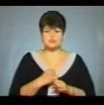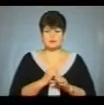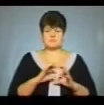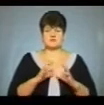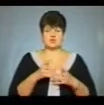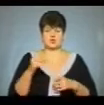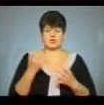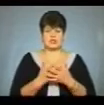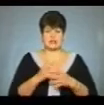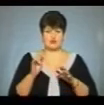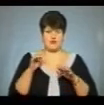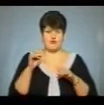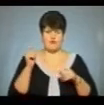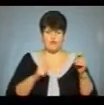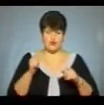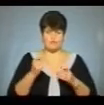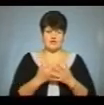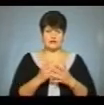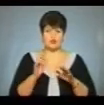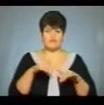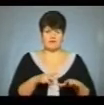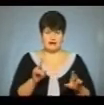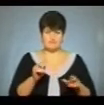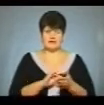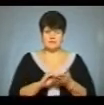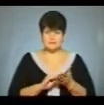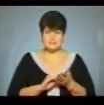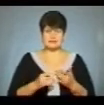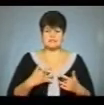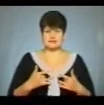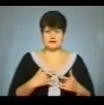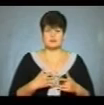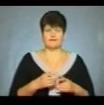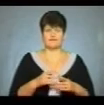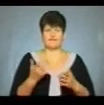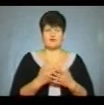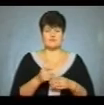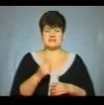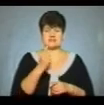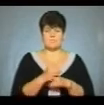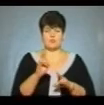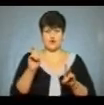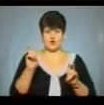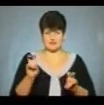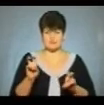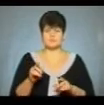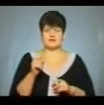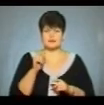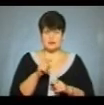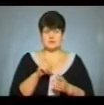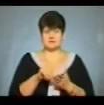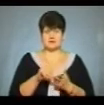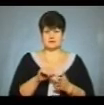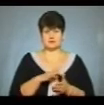міжнародного кінофоруму «Кінохвиля». Книга написана на основі сценарію фільму «Заборонений» режисера Романа Бровка. На презентації